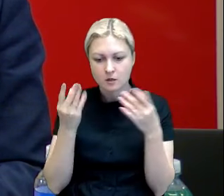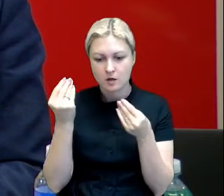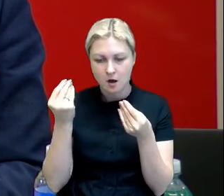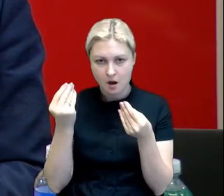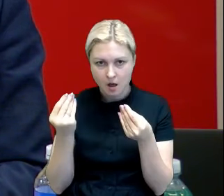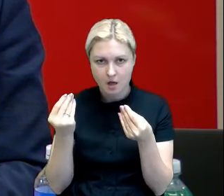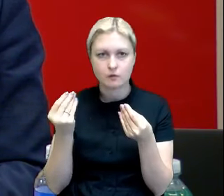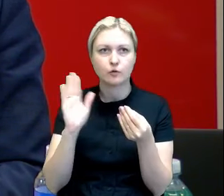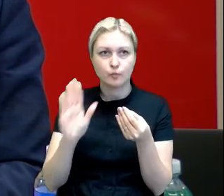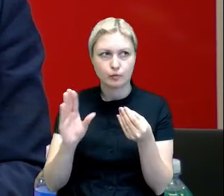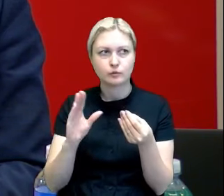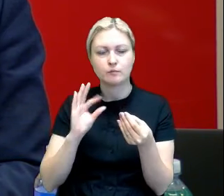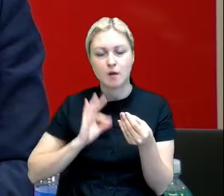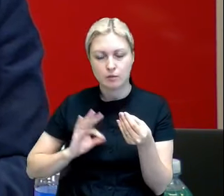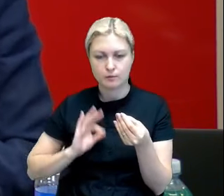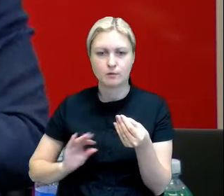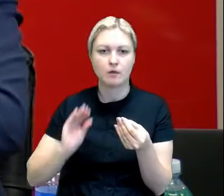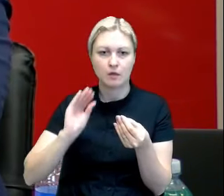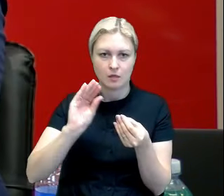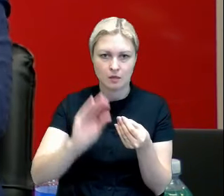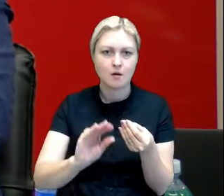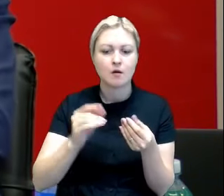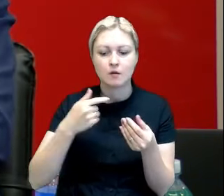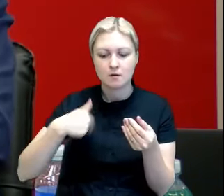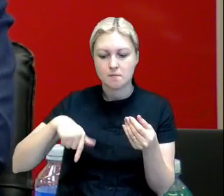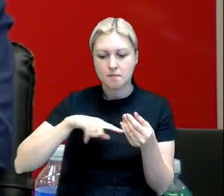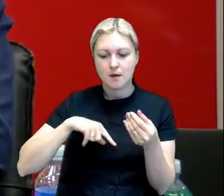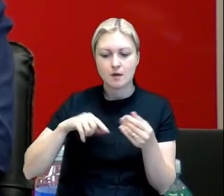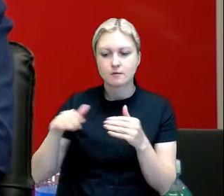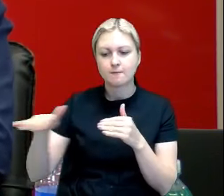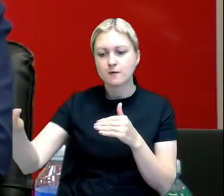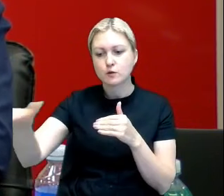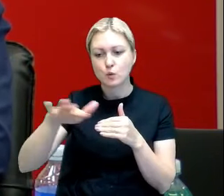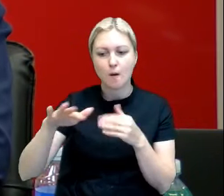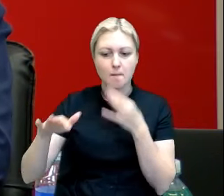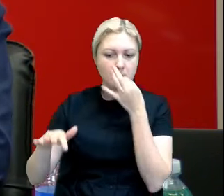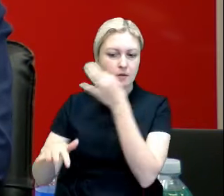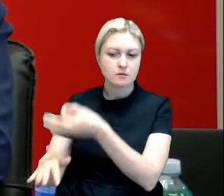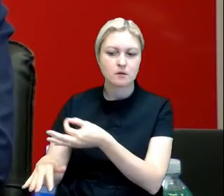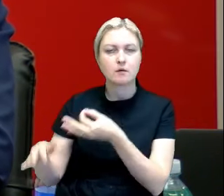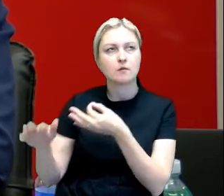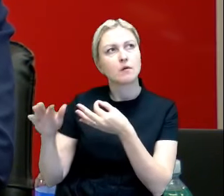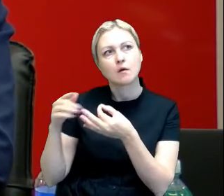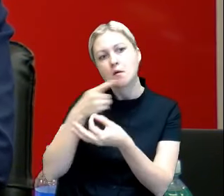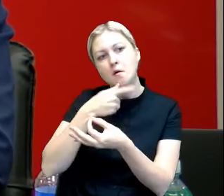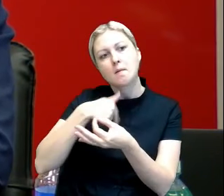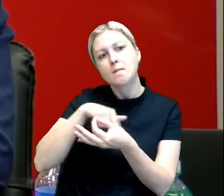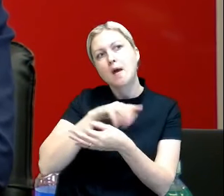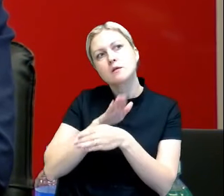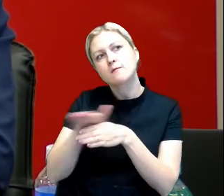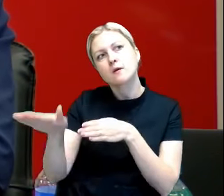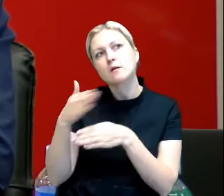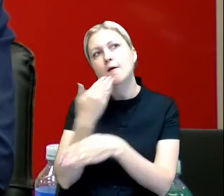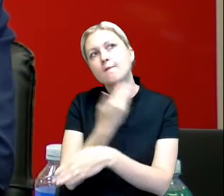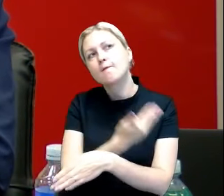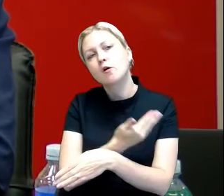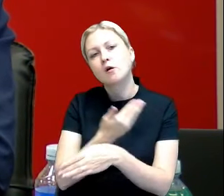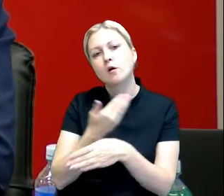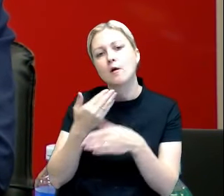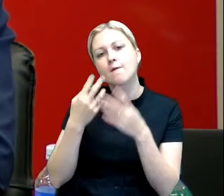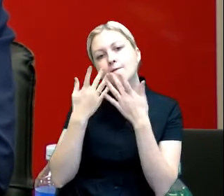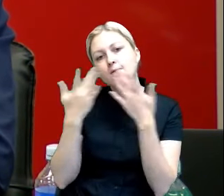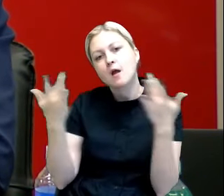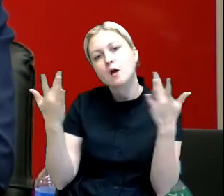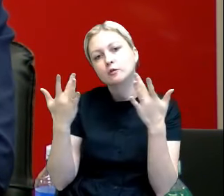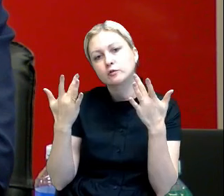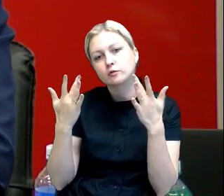naudojamos ir mes neturėsime kaip pasakyti visuomenei kad tikrai mes na sakykime vykdėme tą viešo ką mes